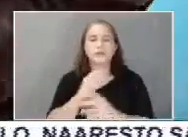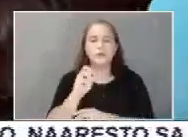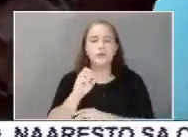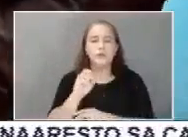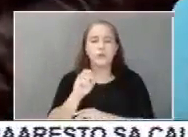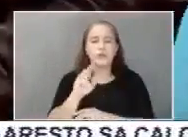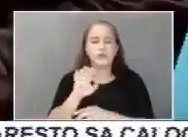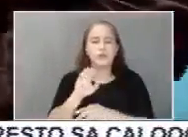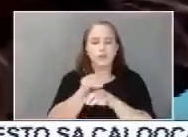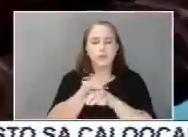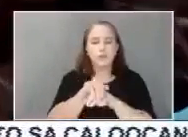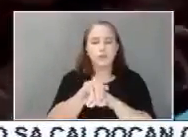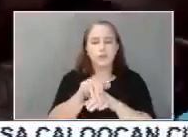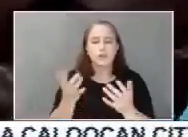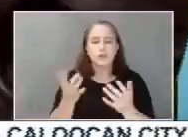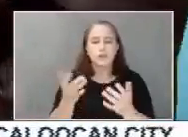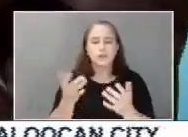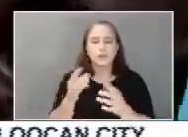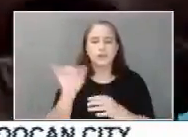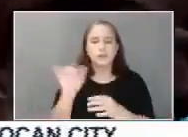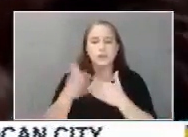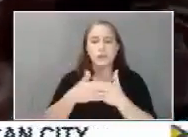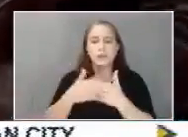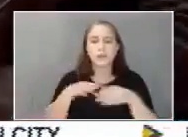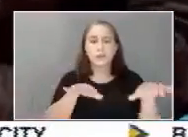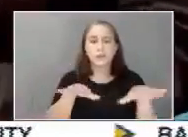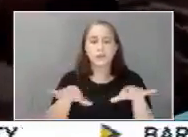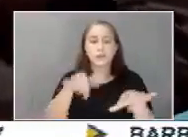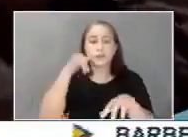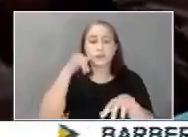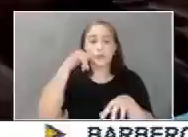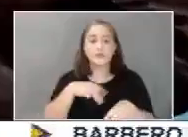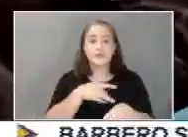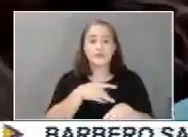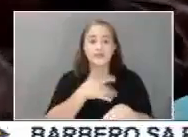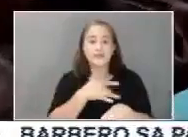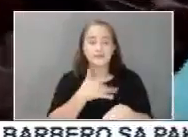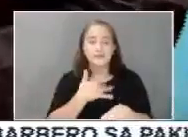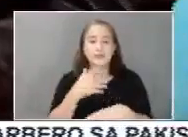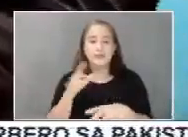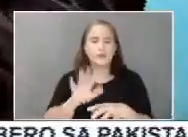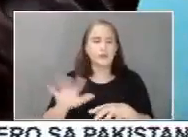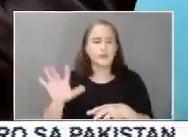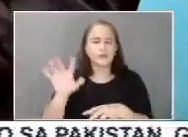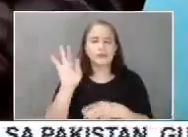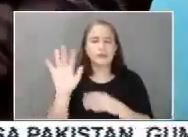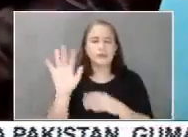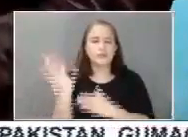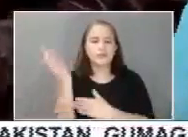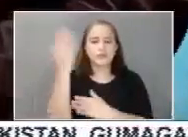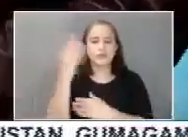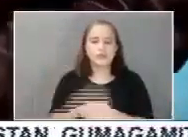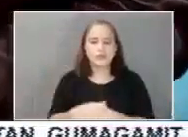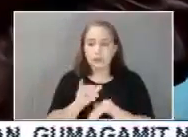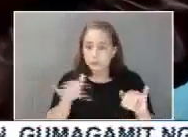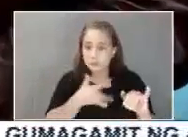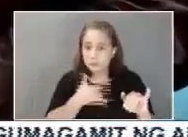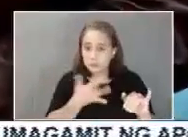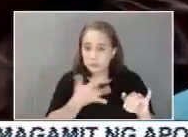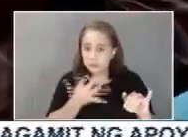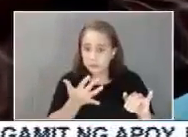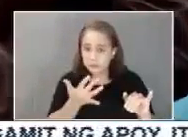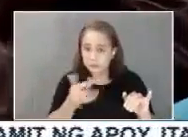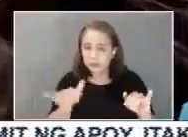Visayas, halos buong araw magiging maulap at patuloy pa rin makakaranas ng mainit hanggang katamtamang lakas ang pag-ulan. Lalo